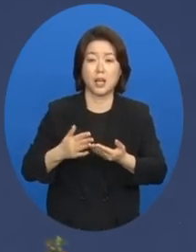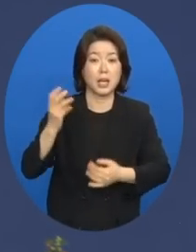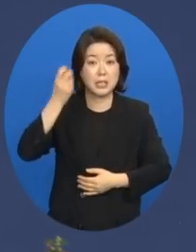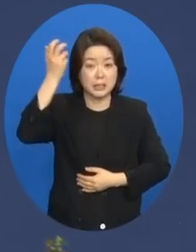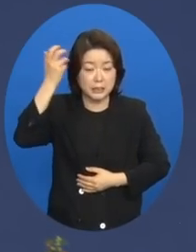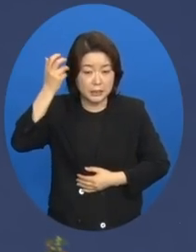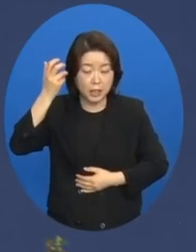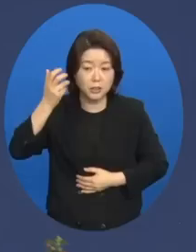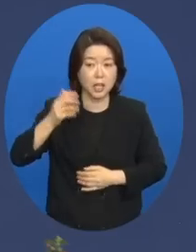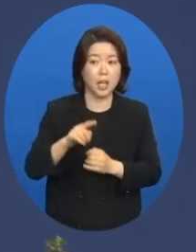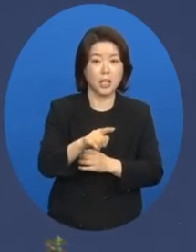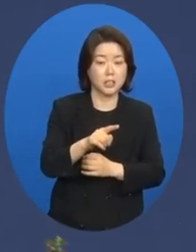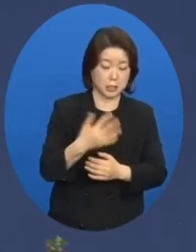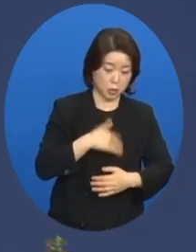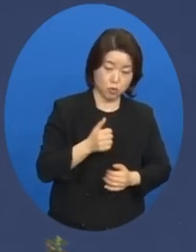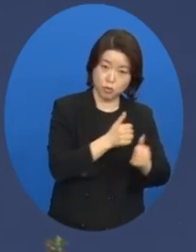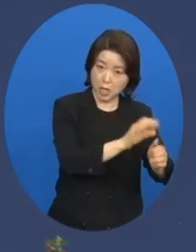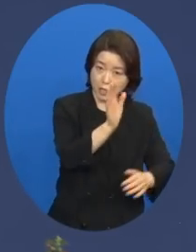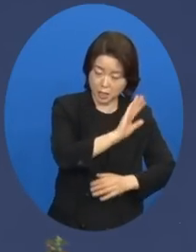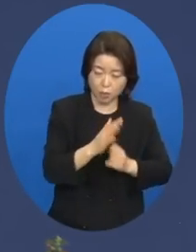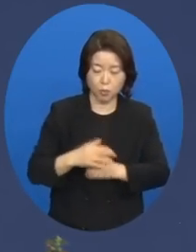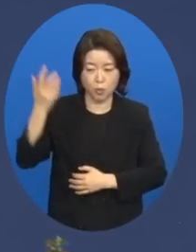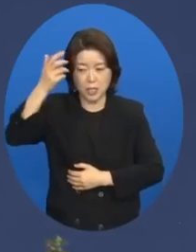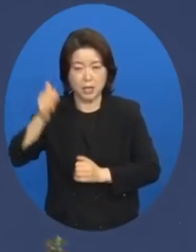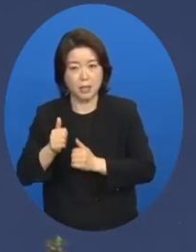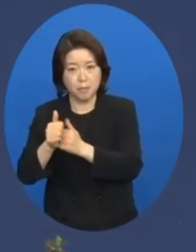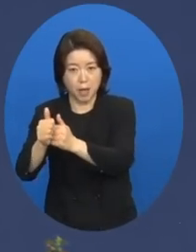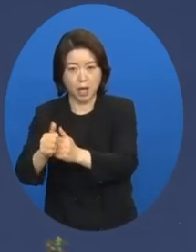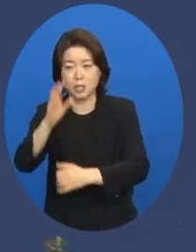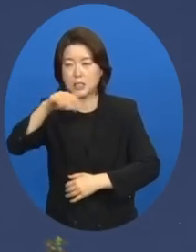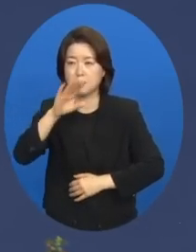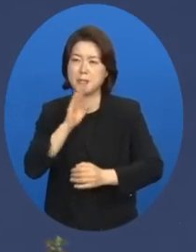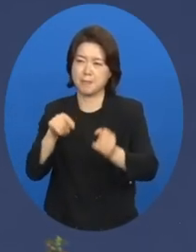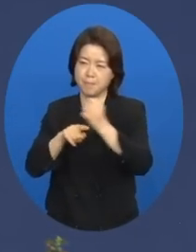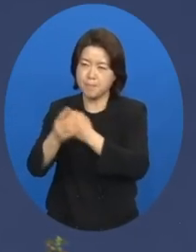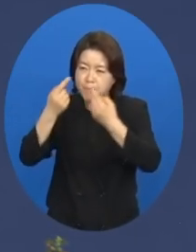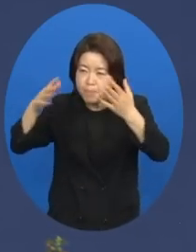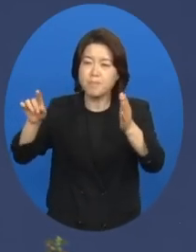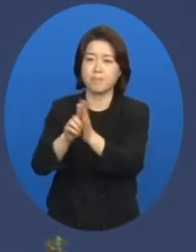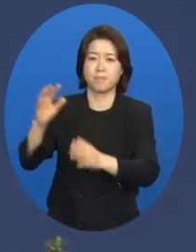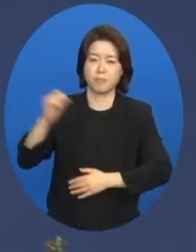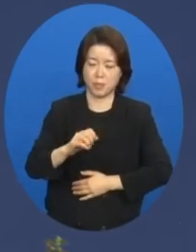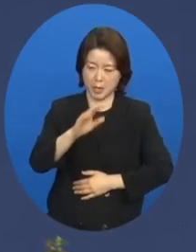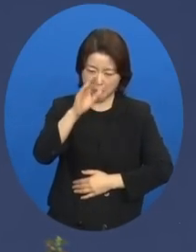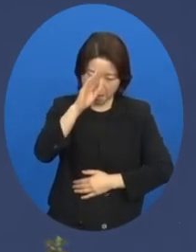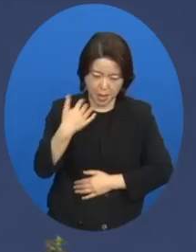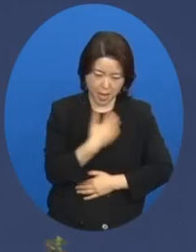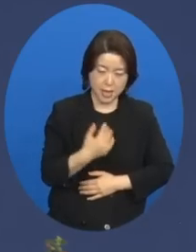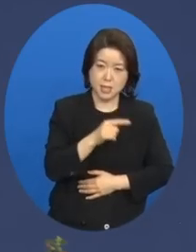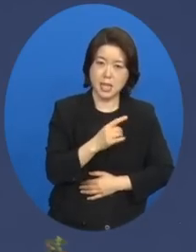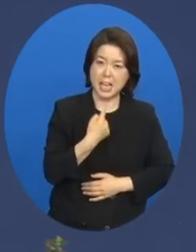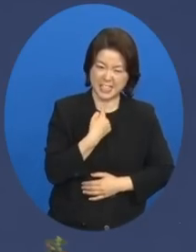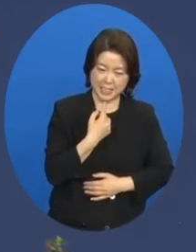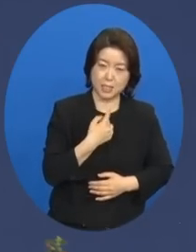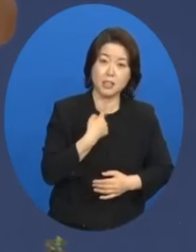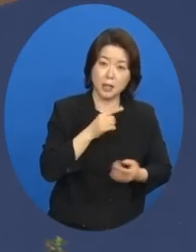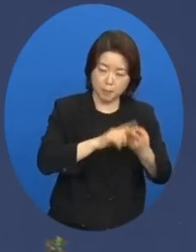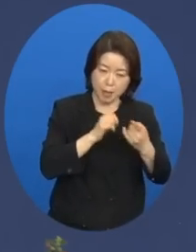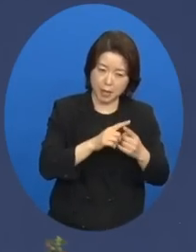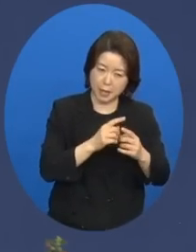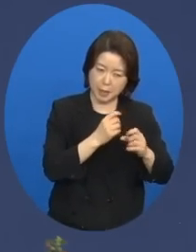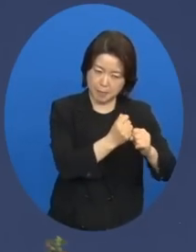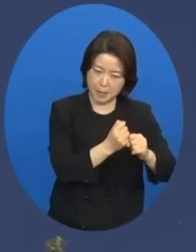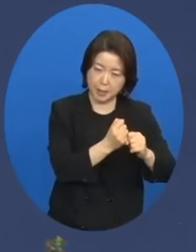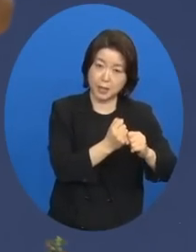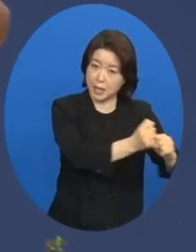따르지 아니하고 영을 따라 행하는 십자가의 진리의 확신을 가지고 이제는 병든 자아의 정욕을 따라 그냥 그대로 머리채를